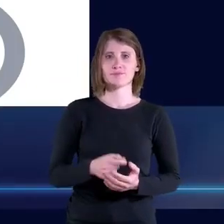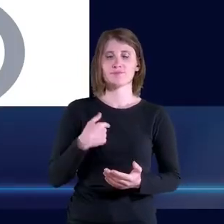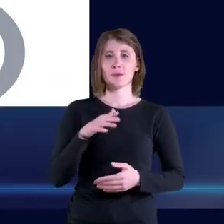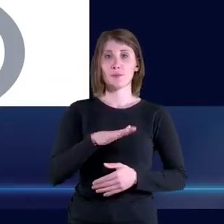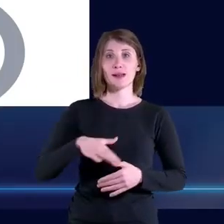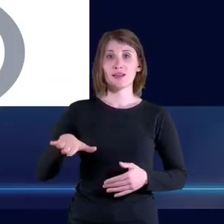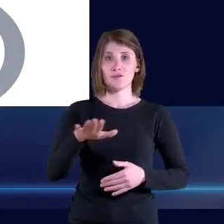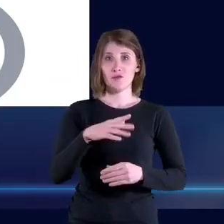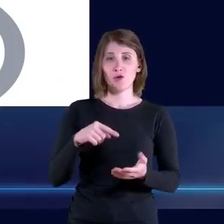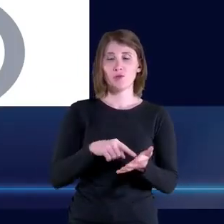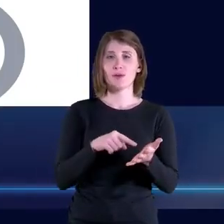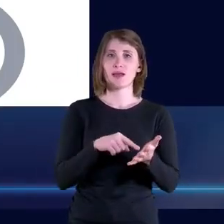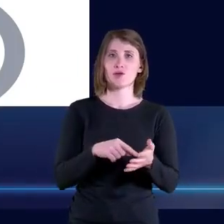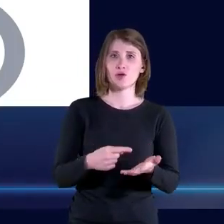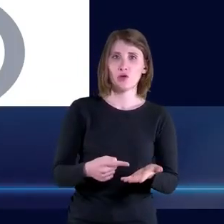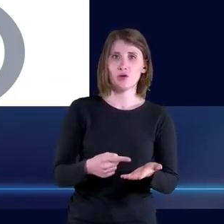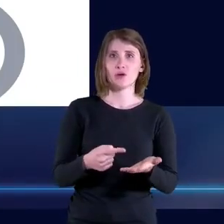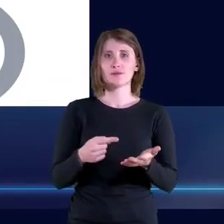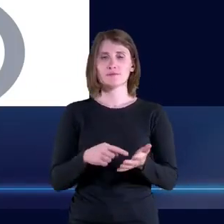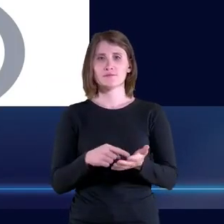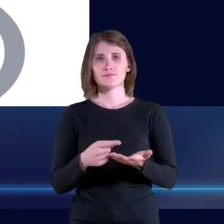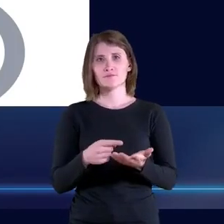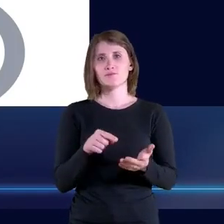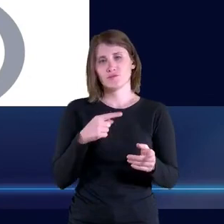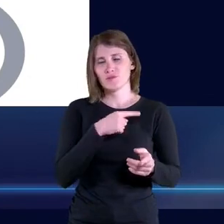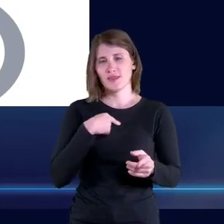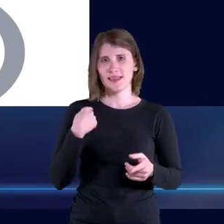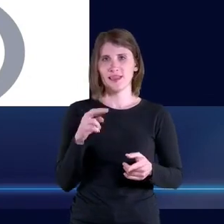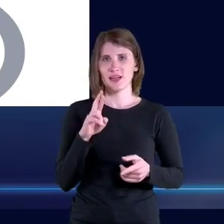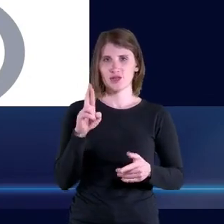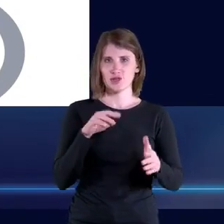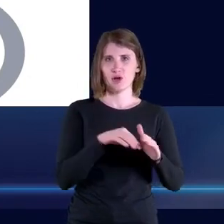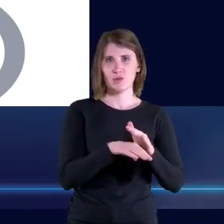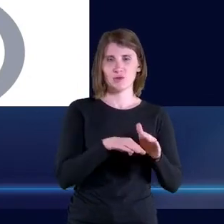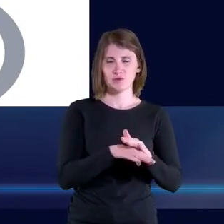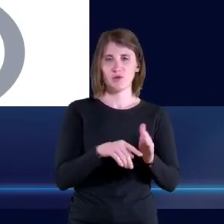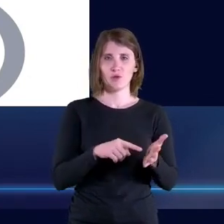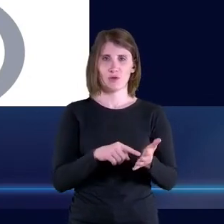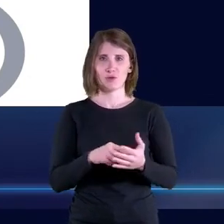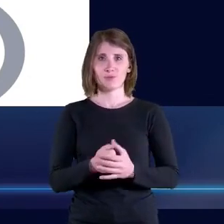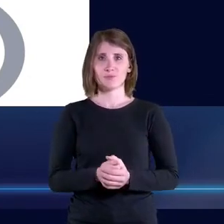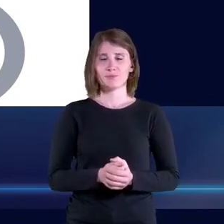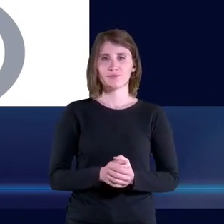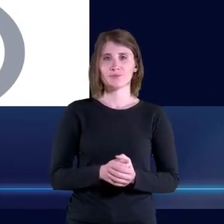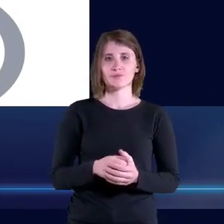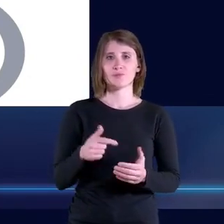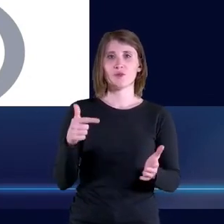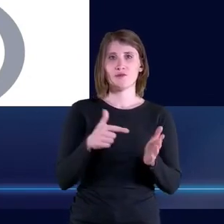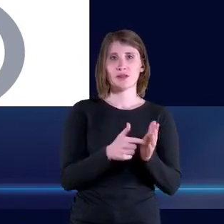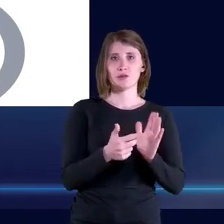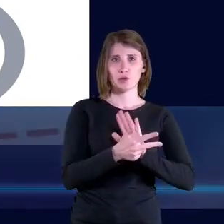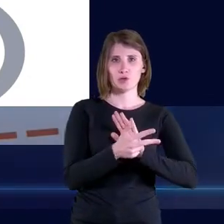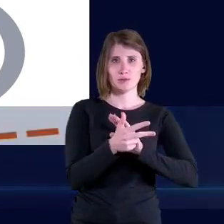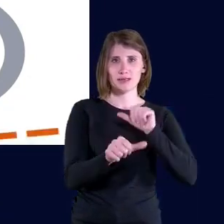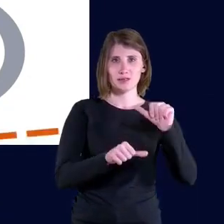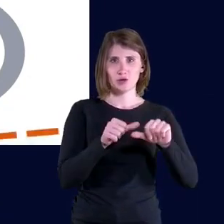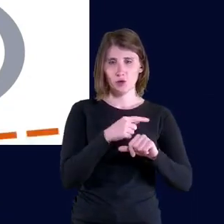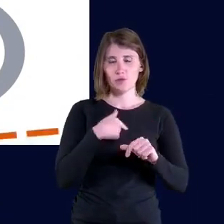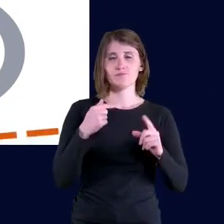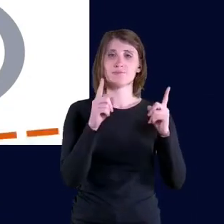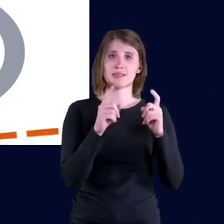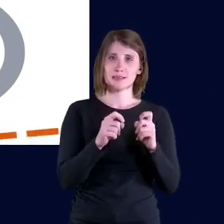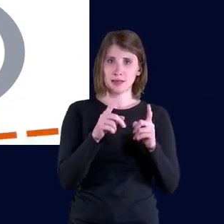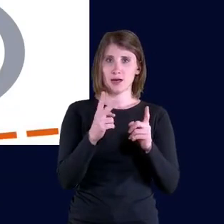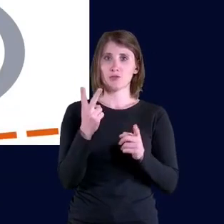ta pełni również rolę naszego repozytorium od roku 2018 realizujemy drugi